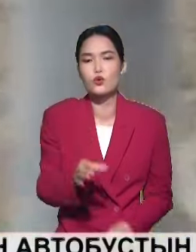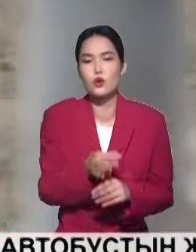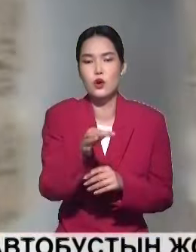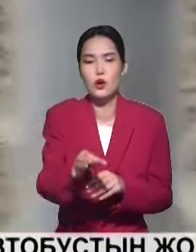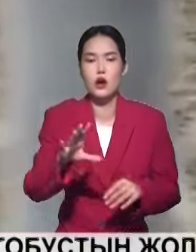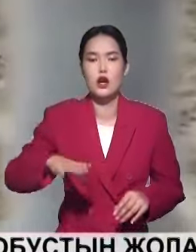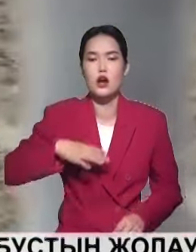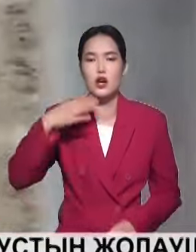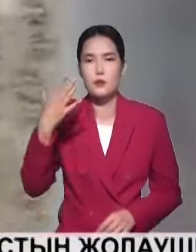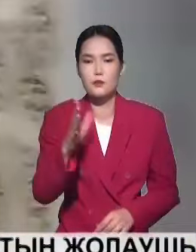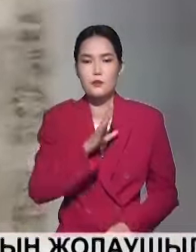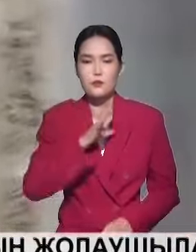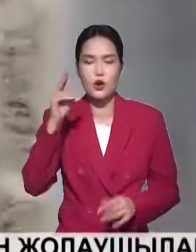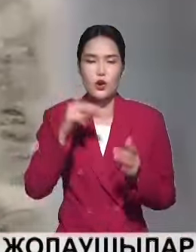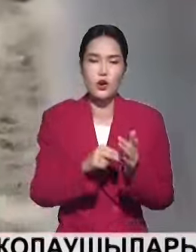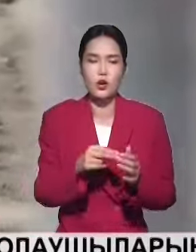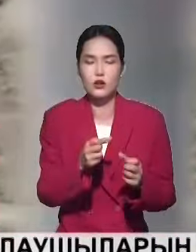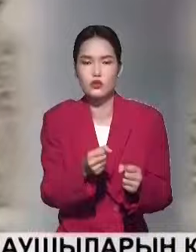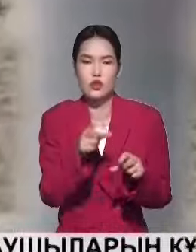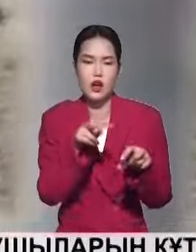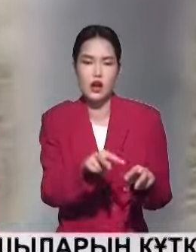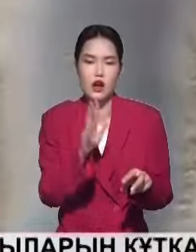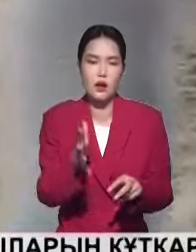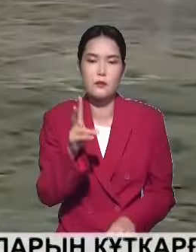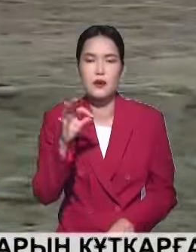былтырғы қырғыннан қорқып құмнан шықпауы мүмкін. Әзірге кейік пен